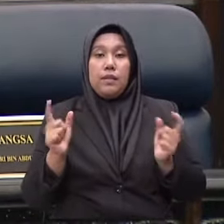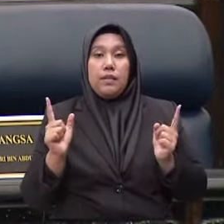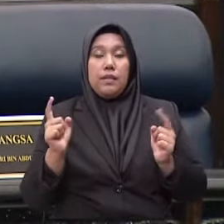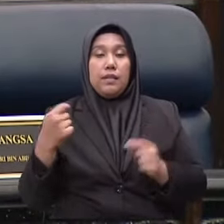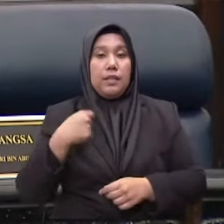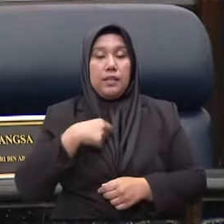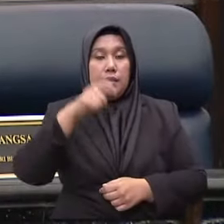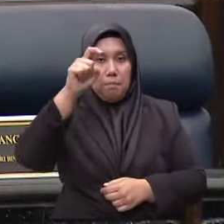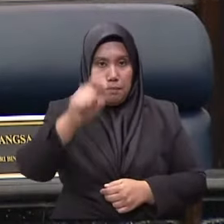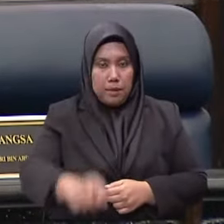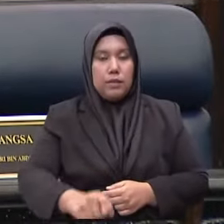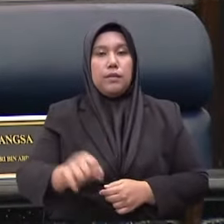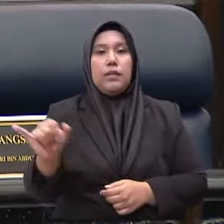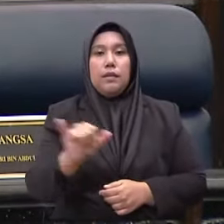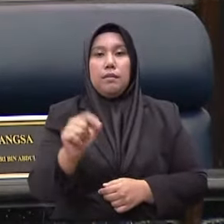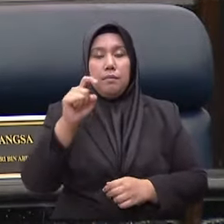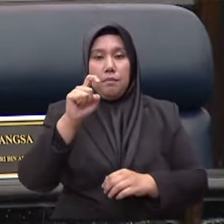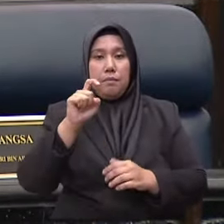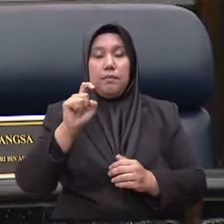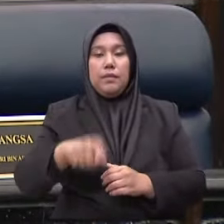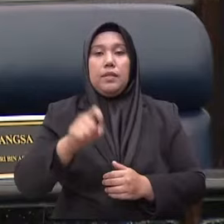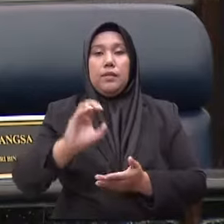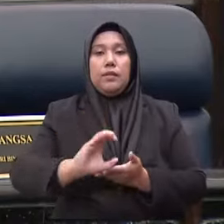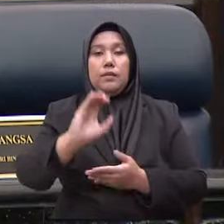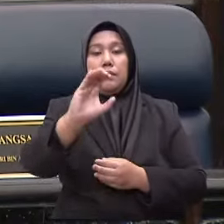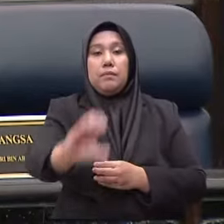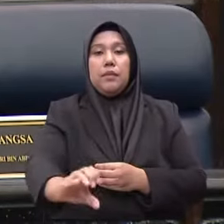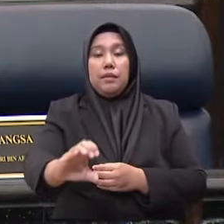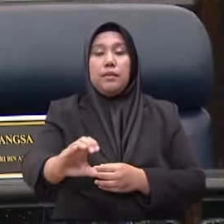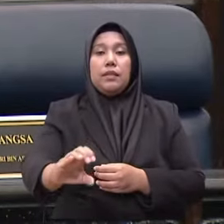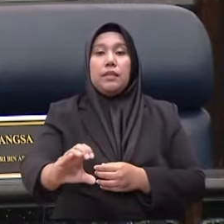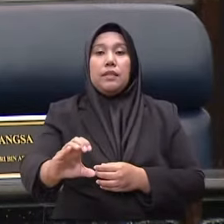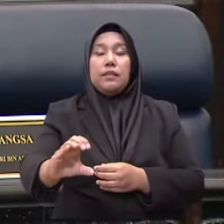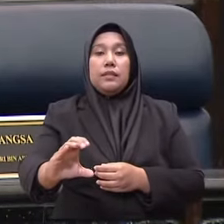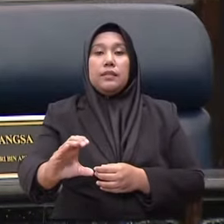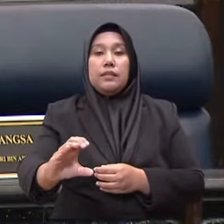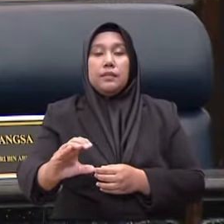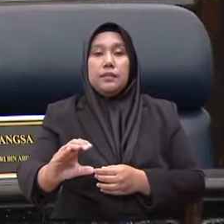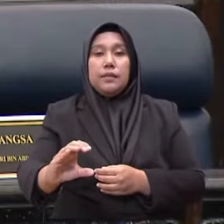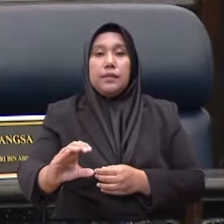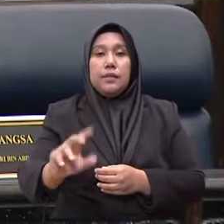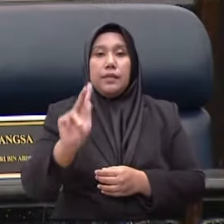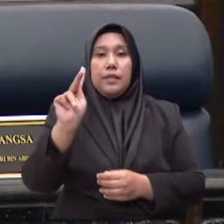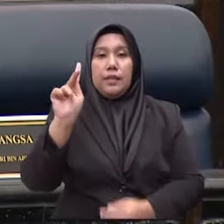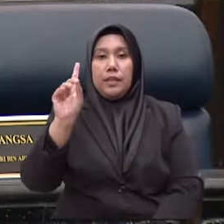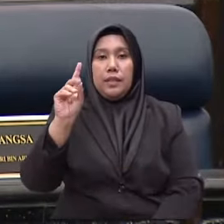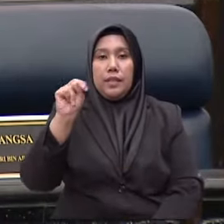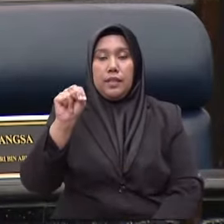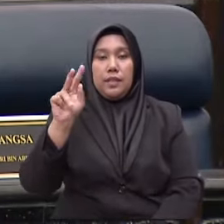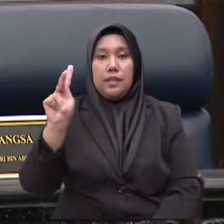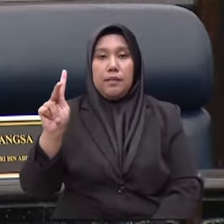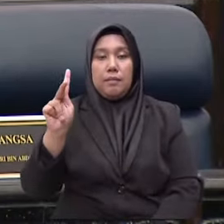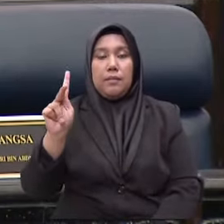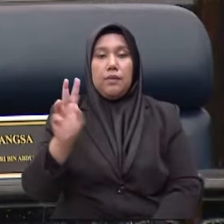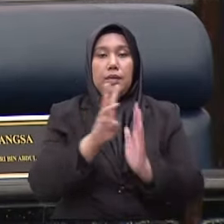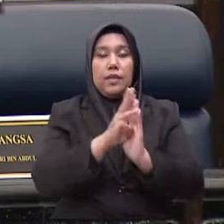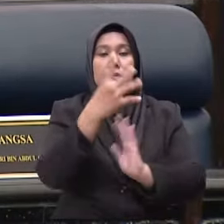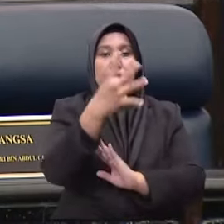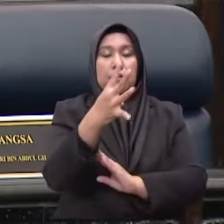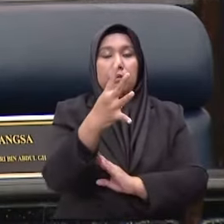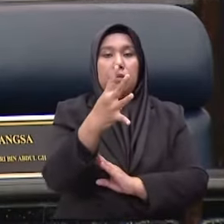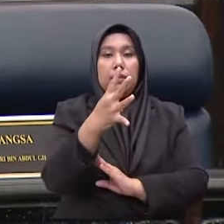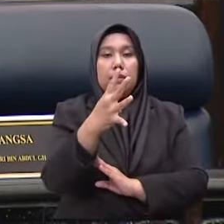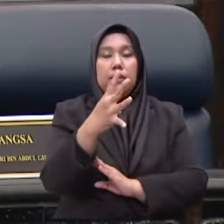memerlukan pelaburan dalam kdnk kita hari ini dia mewakili 14% daripada